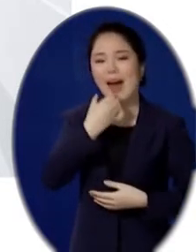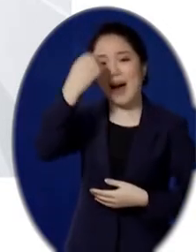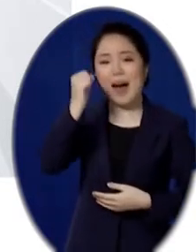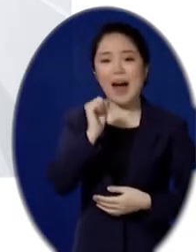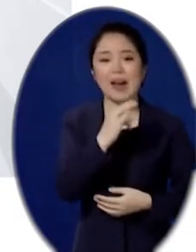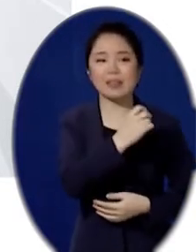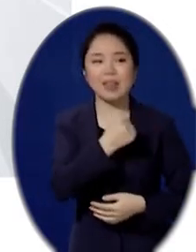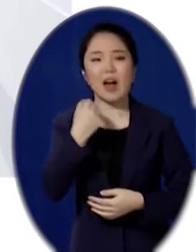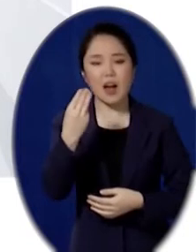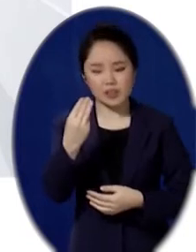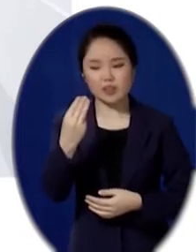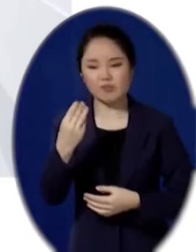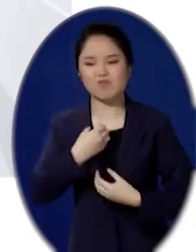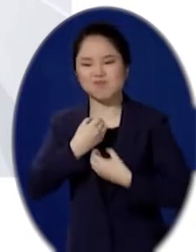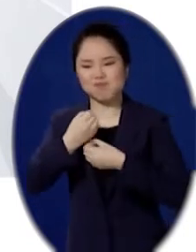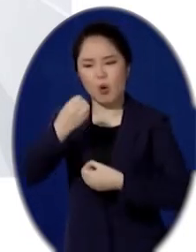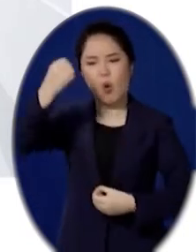Анааш хүзүүгээ сунгана.